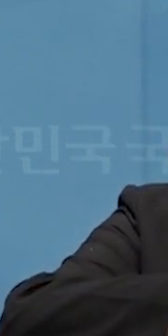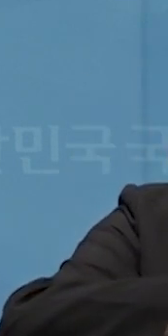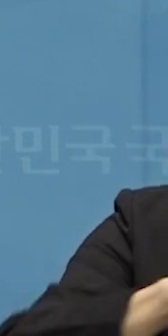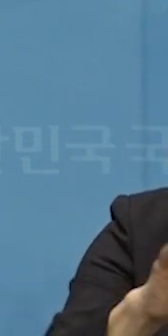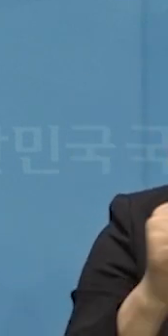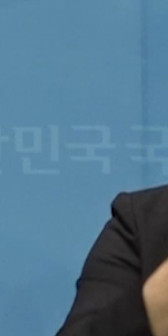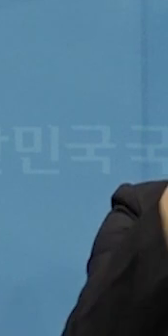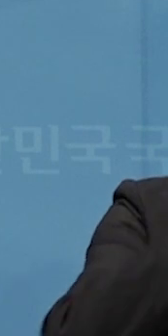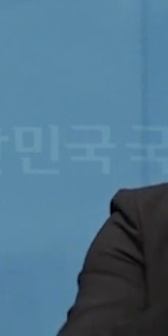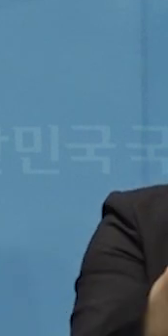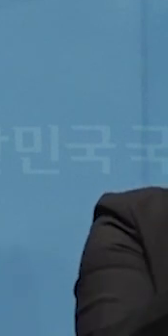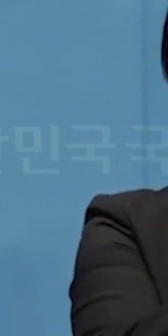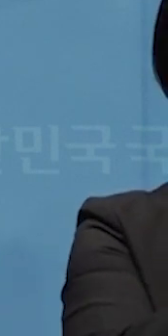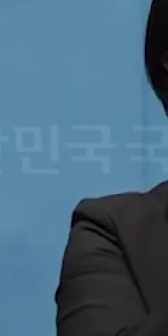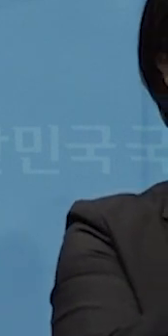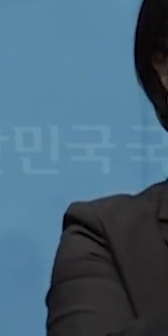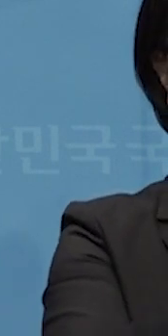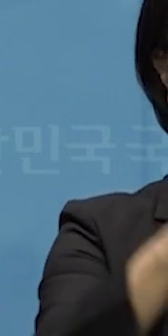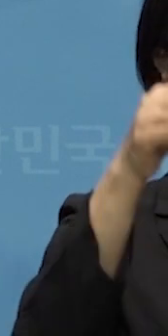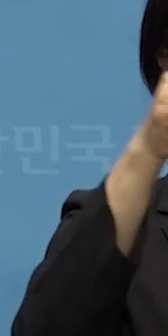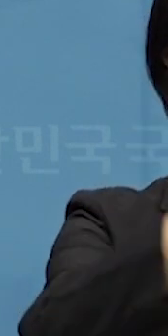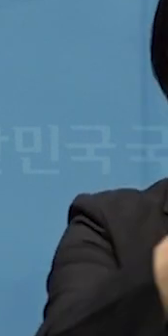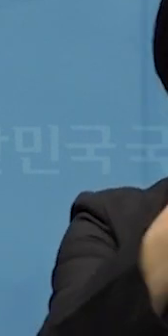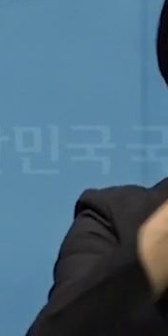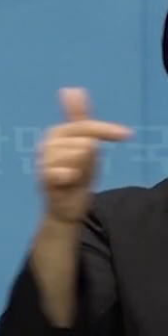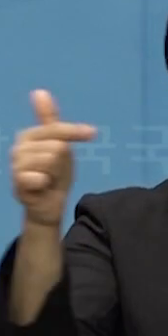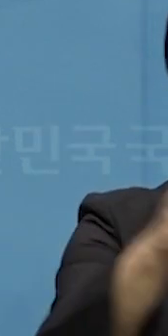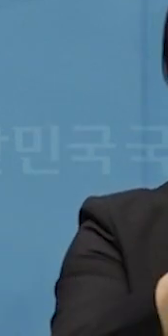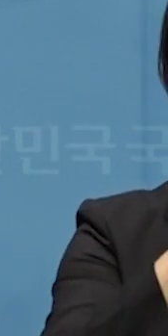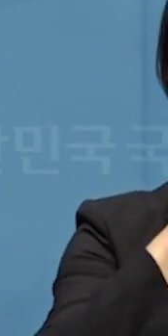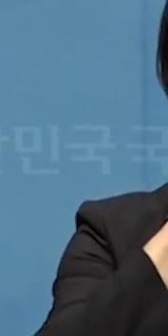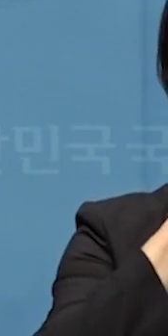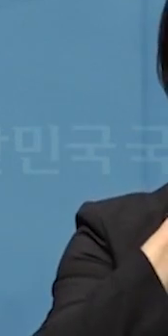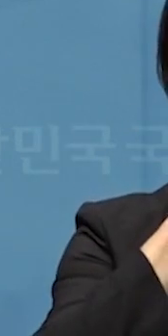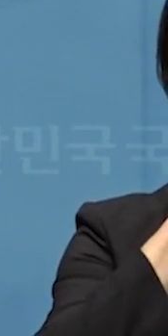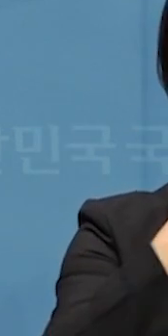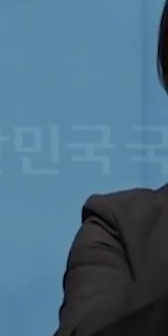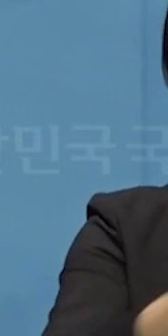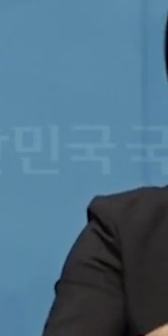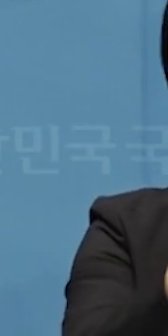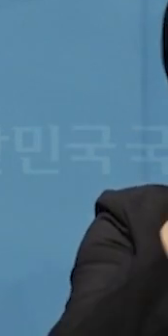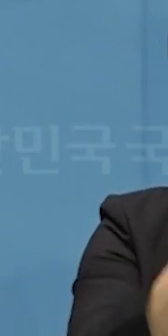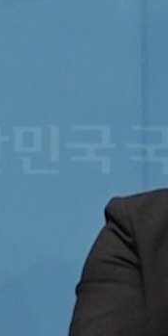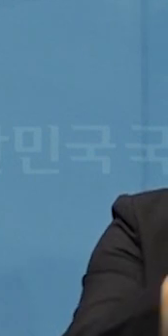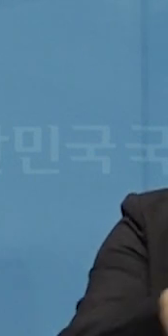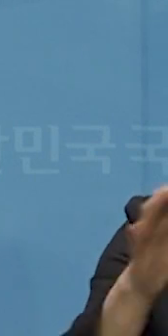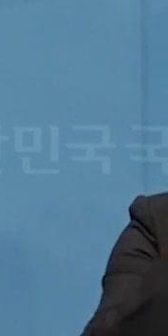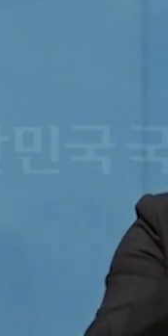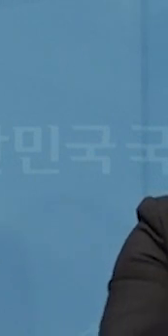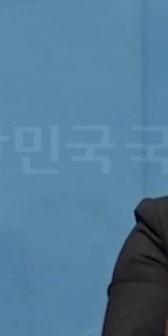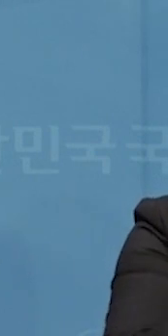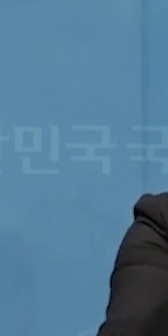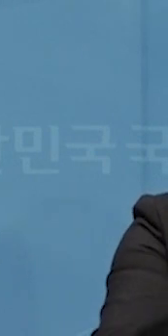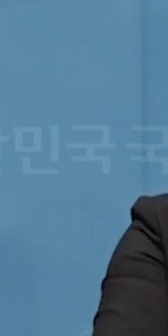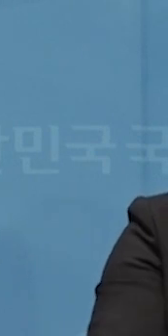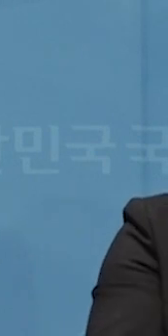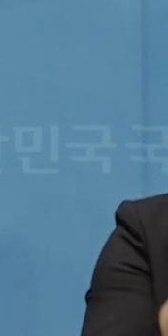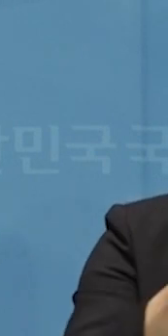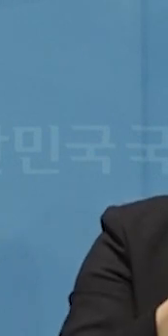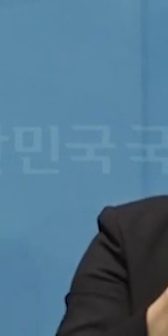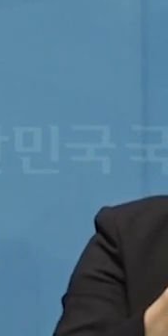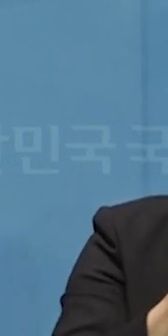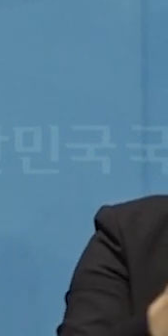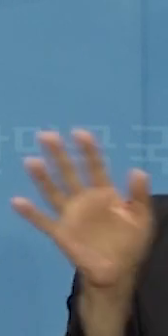국민의 이익을 위해서라면 표는 떨어질지 몰라도 누군가는 손해를 봐야 해결이 되는 불편한 문제들 피하지